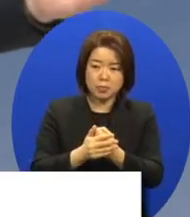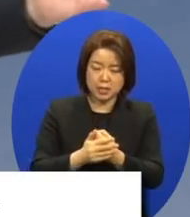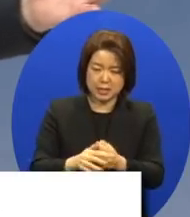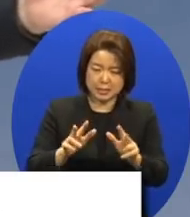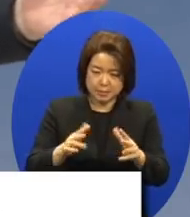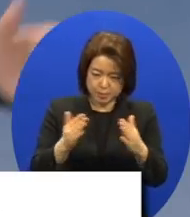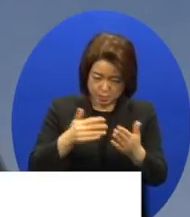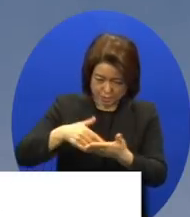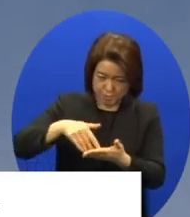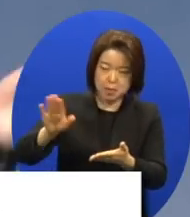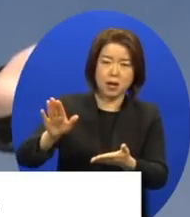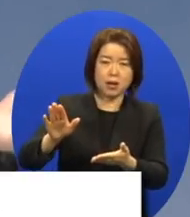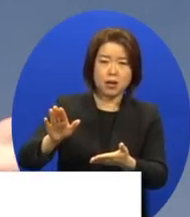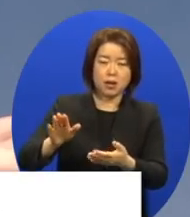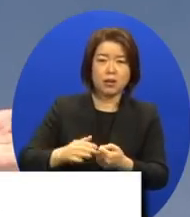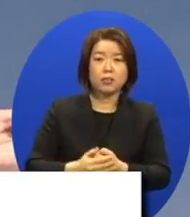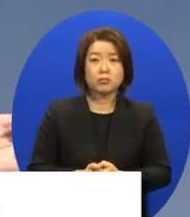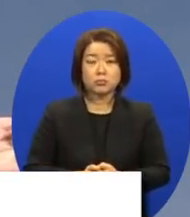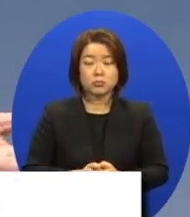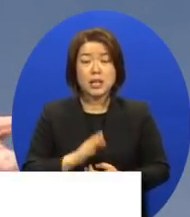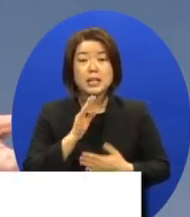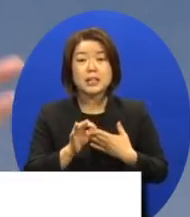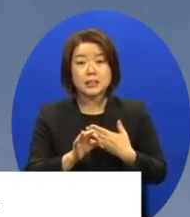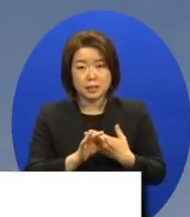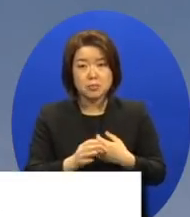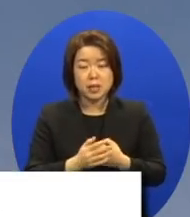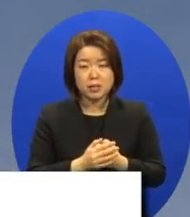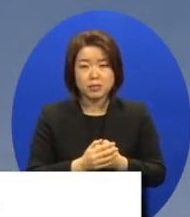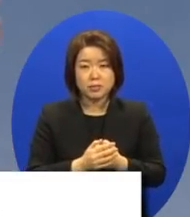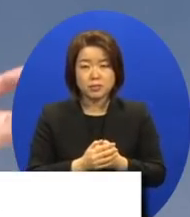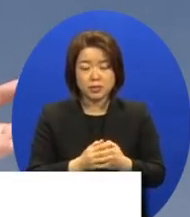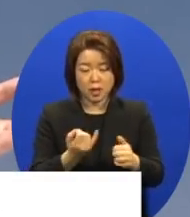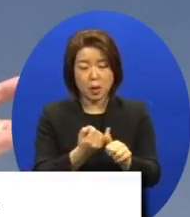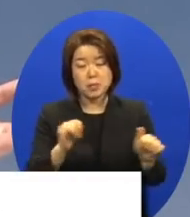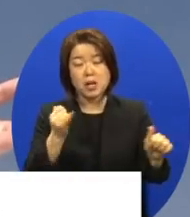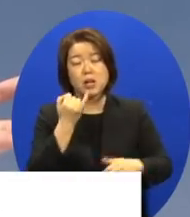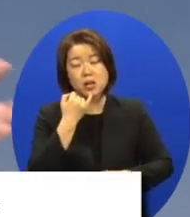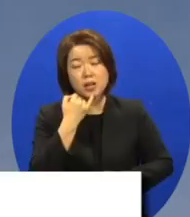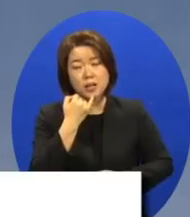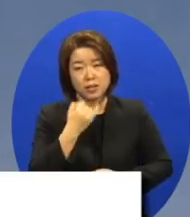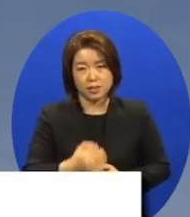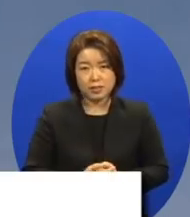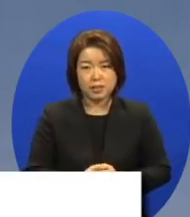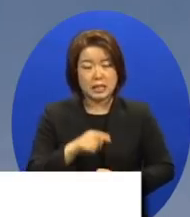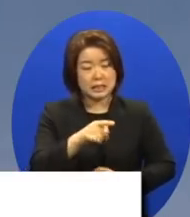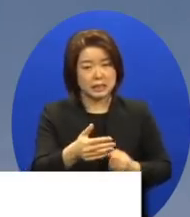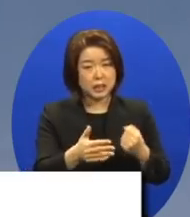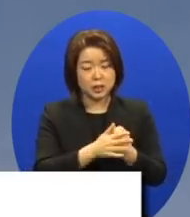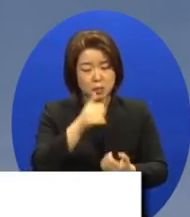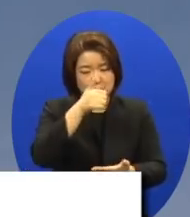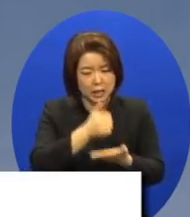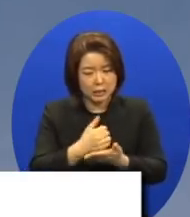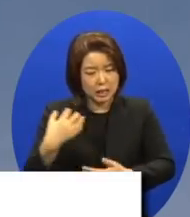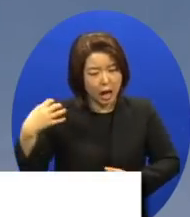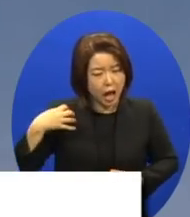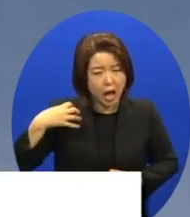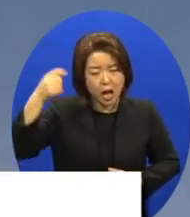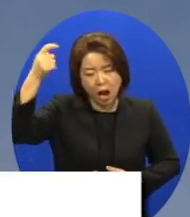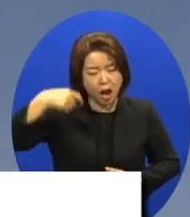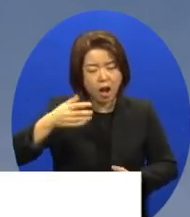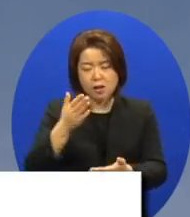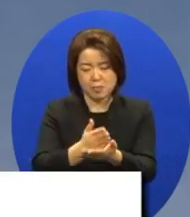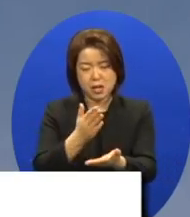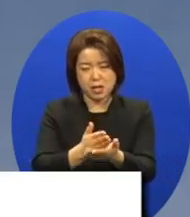나가라 그러면 의원 해도 좋다는 겁니다 그것때문에 죄책감 가질 필요가 없다는